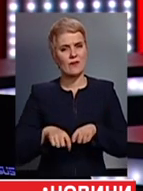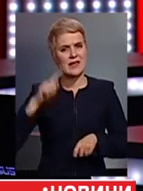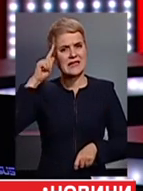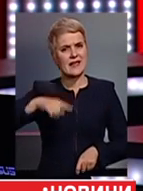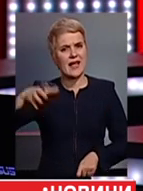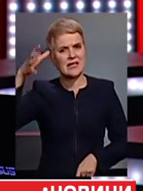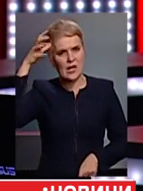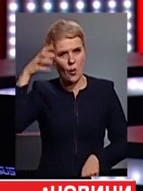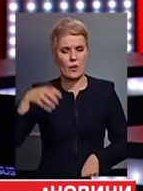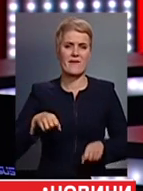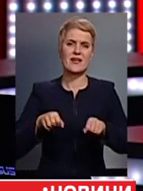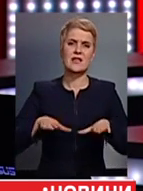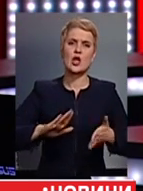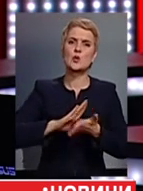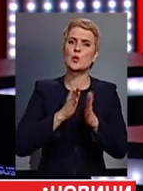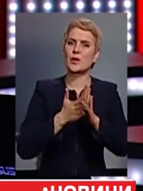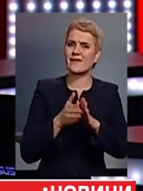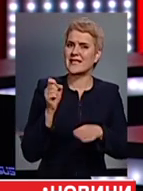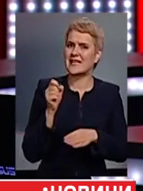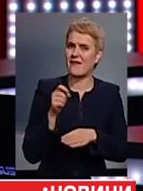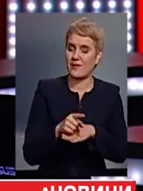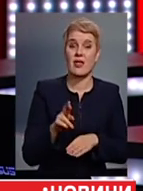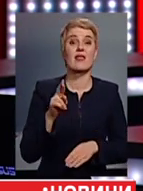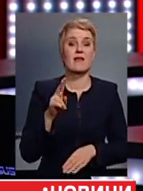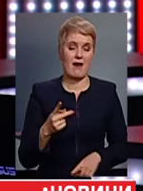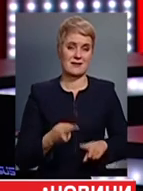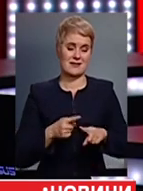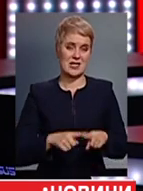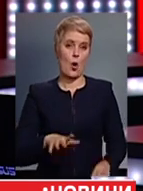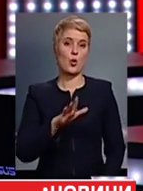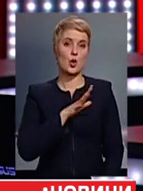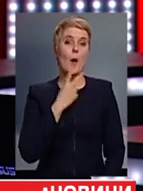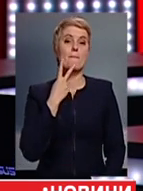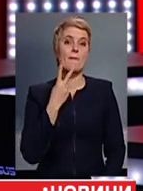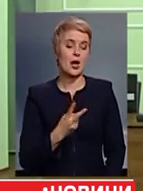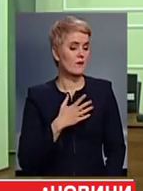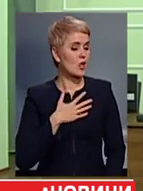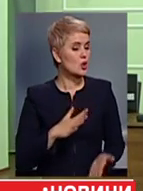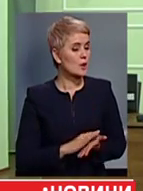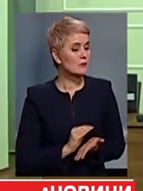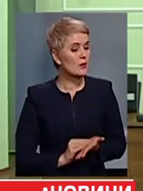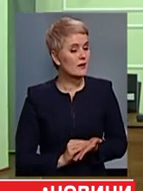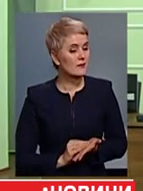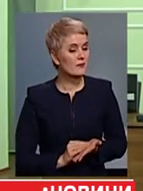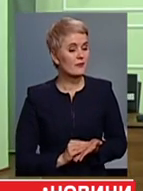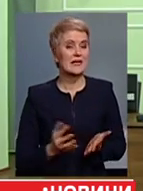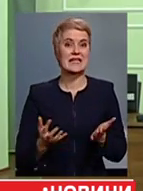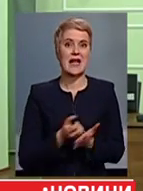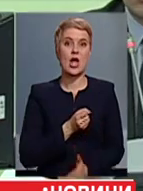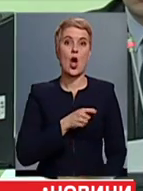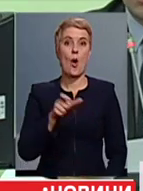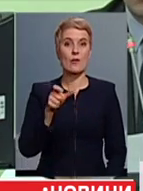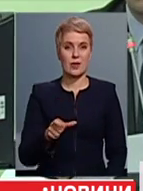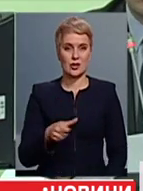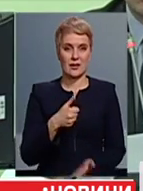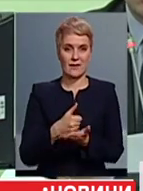також розв'язувати ситуативні завдання. Як все було, бачила Олена Близнякова. Знайти Одещині керівника за один день –